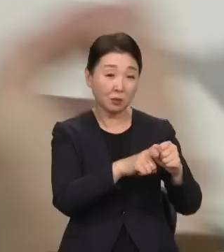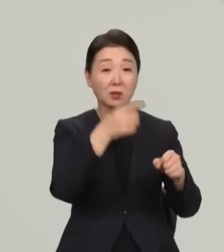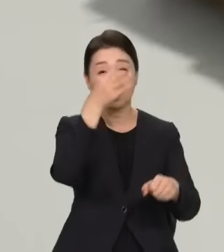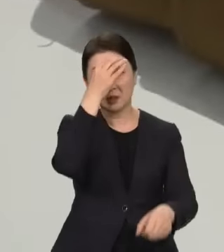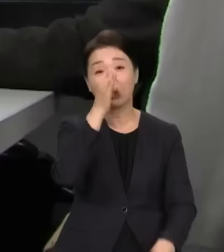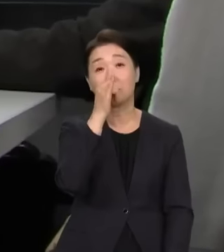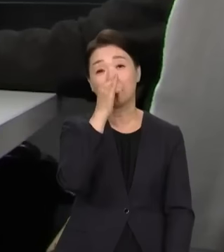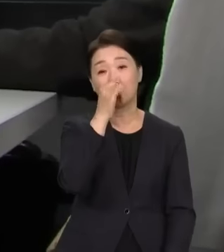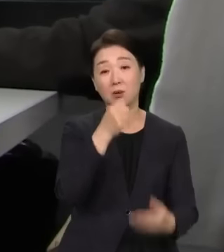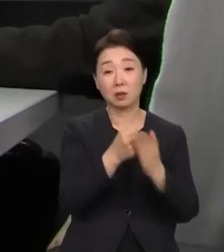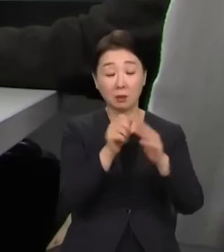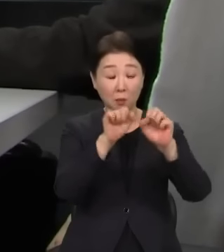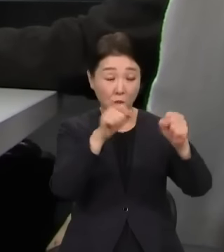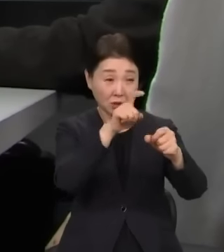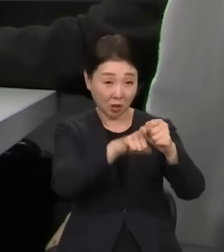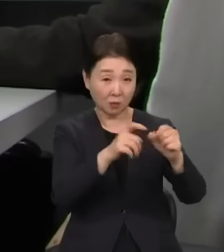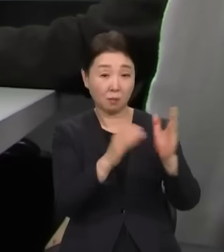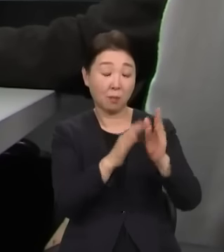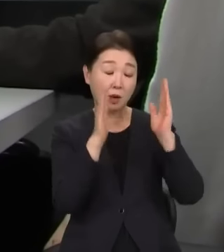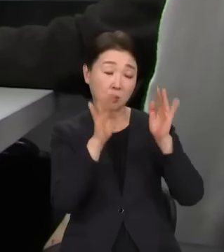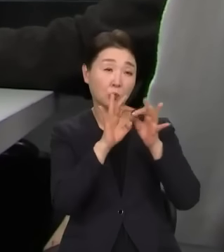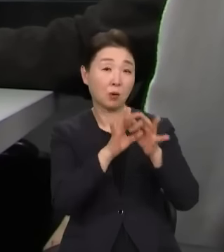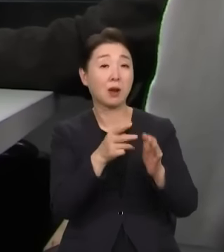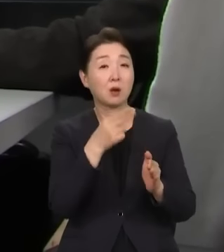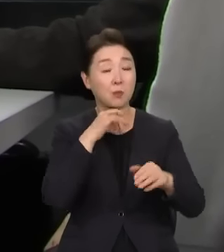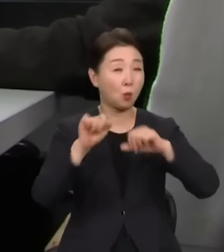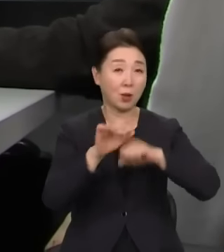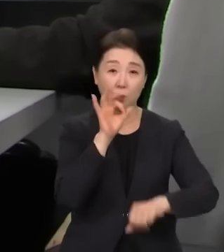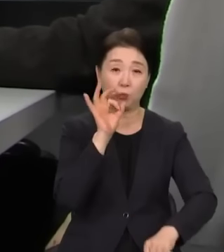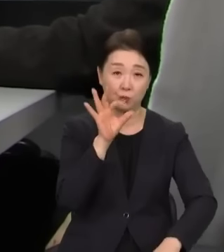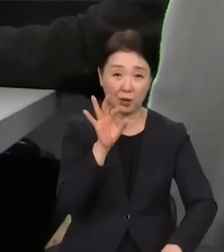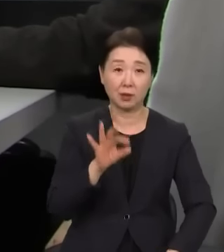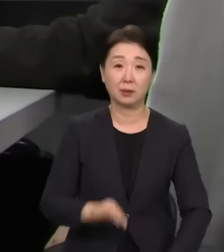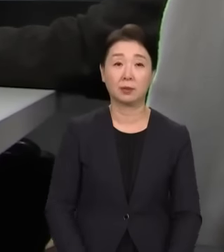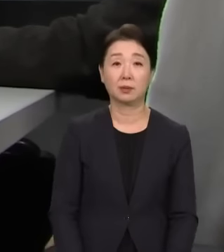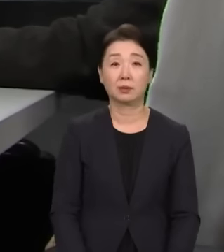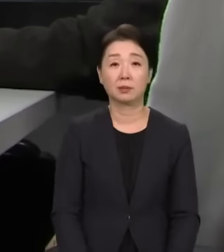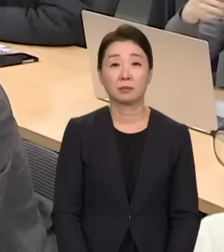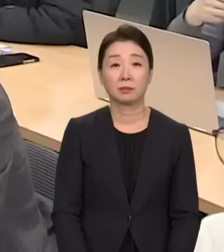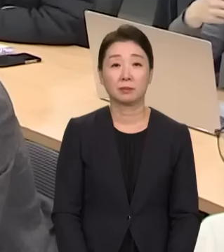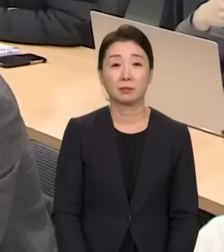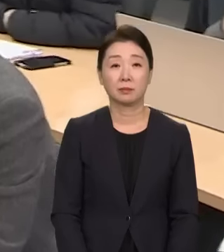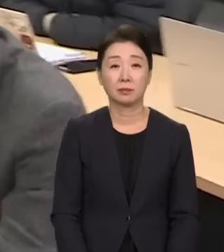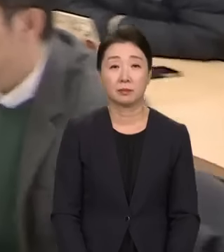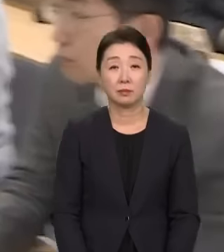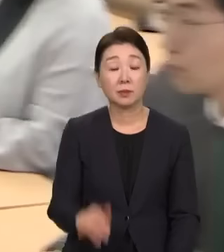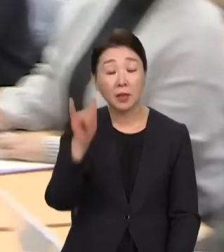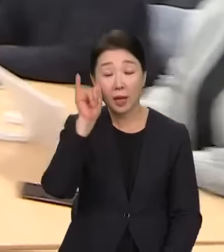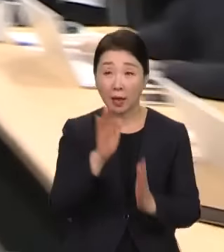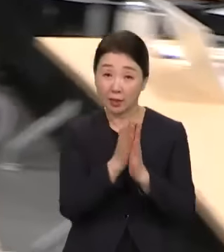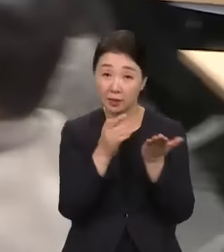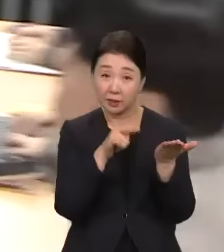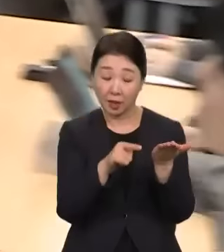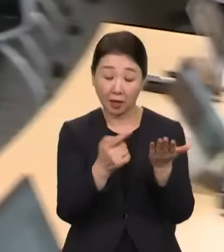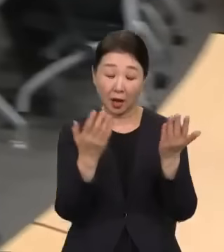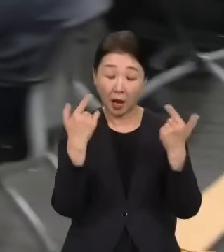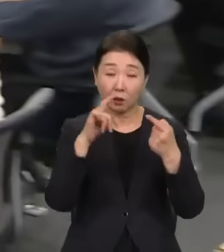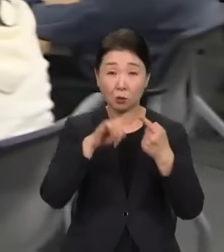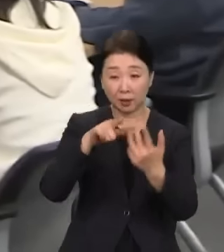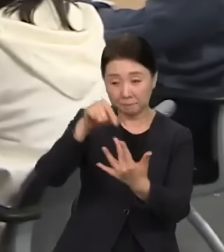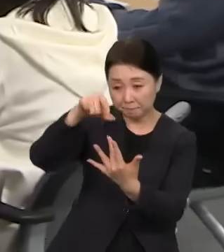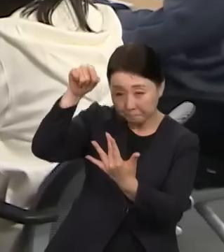있어 모니터를 잠그면 수업과 관련 없는 활동은 할 수 없게 해놨습니다. AI 교과서는 각 학교의 채택